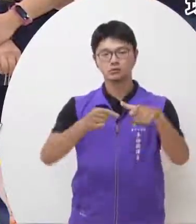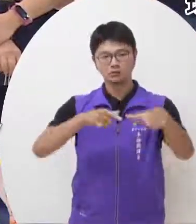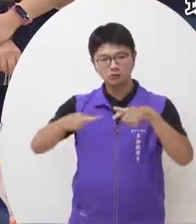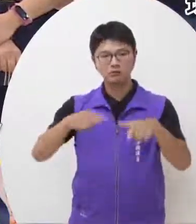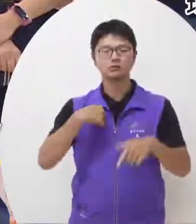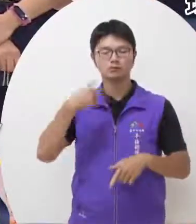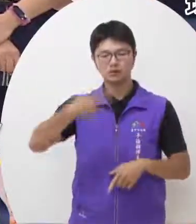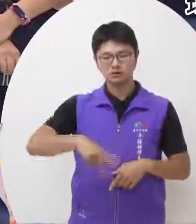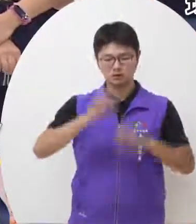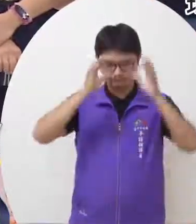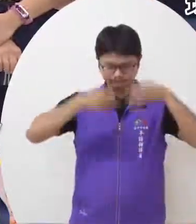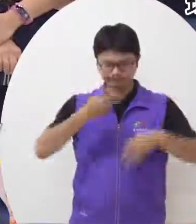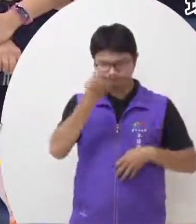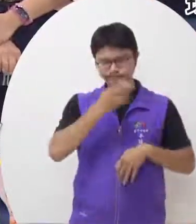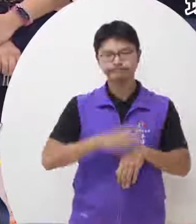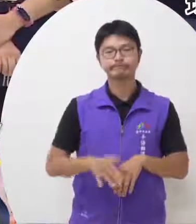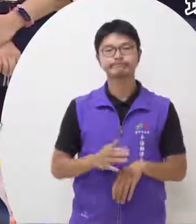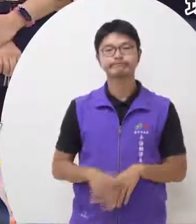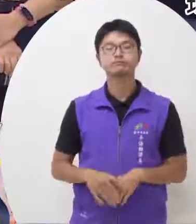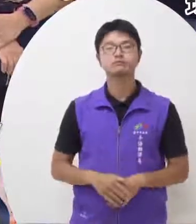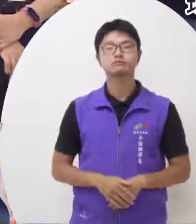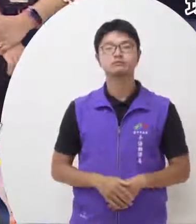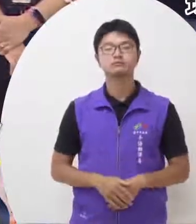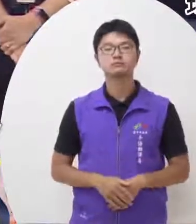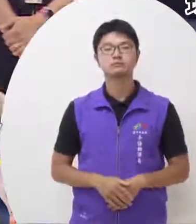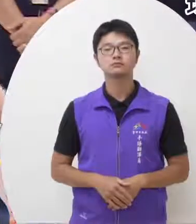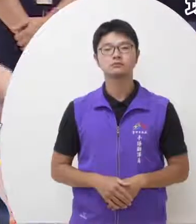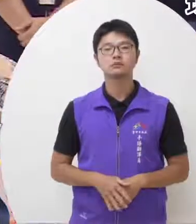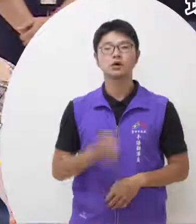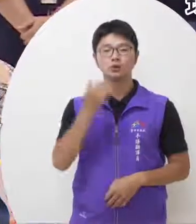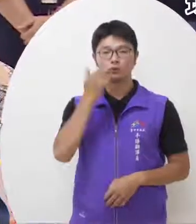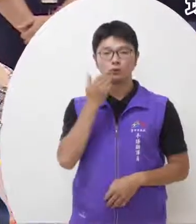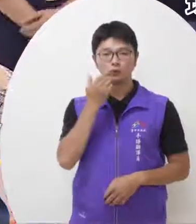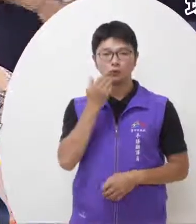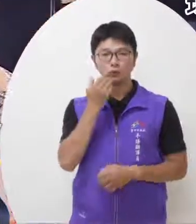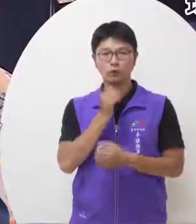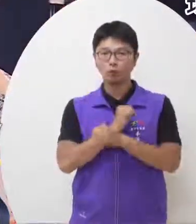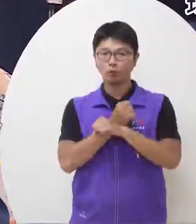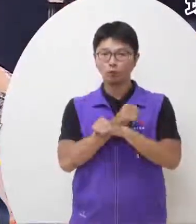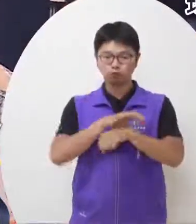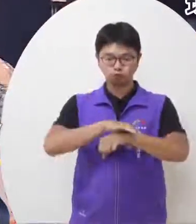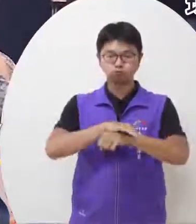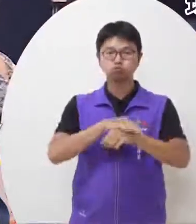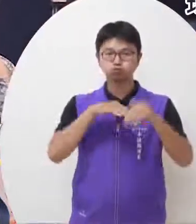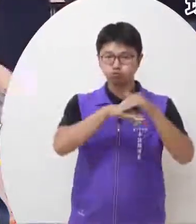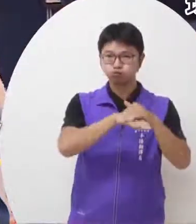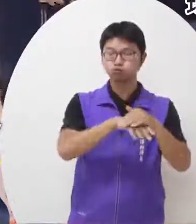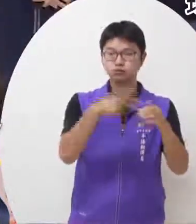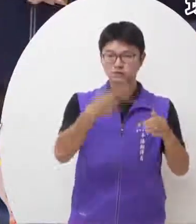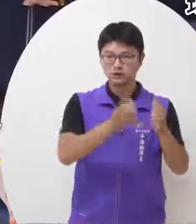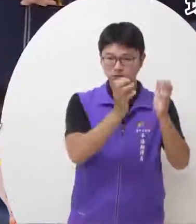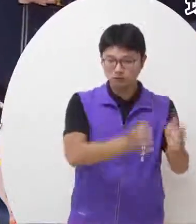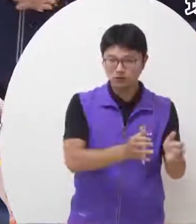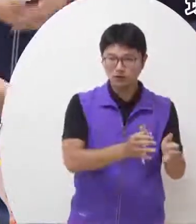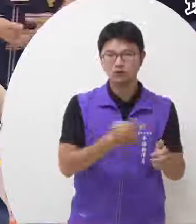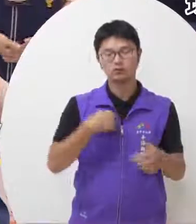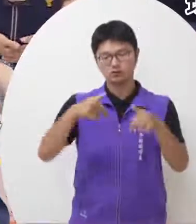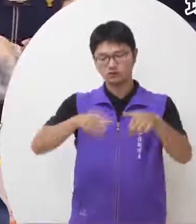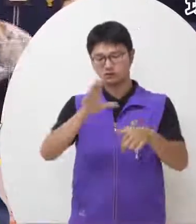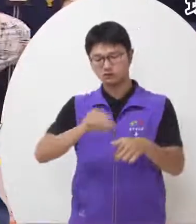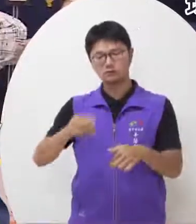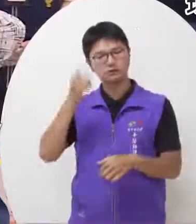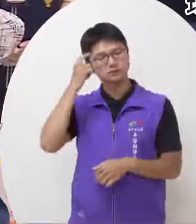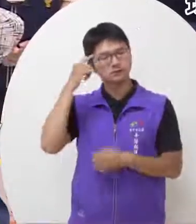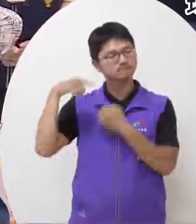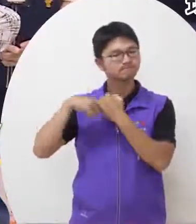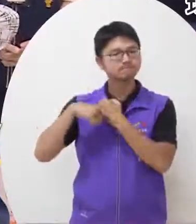哦。那来看看是不是北屯也需要纳骨塔，也已经有做了。那西屯的部分我们是不是也需要哈？